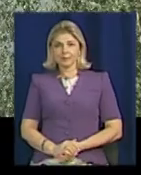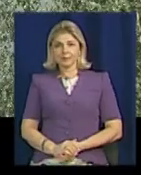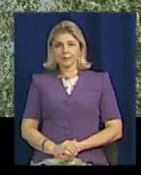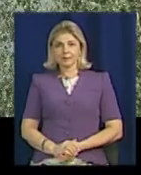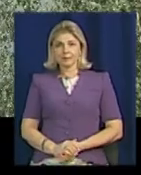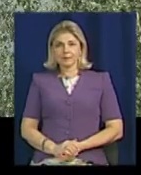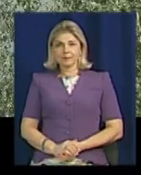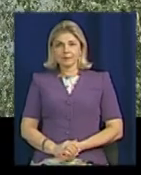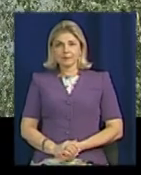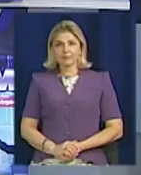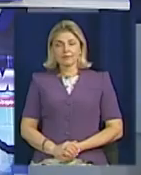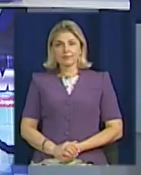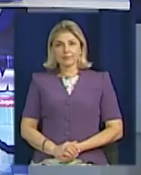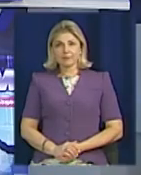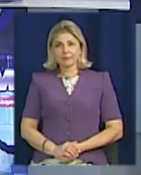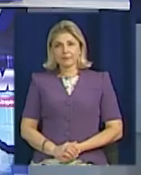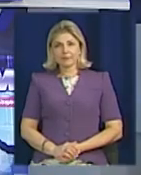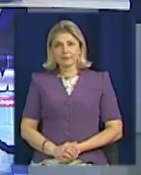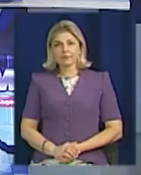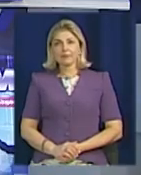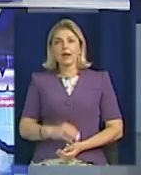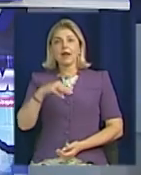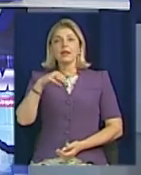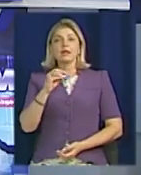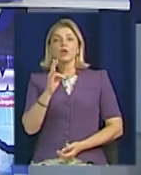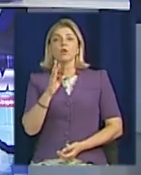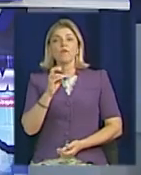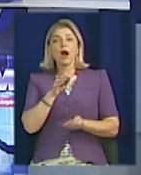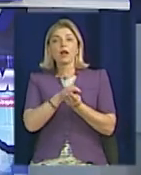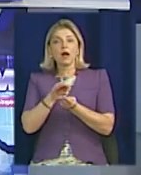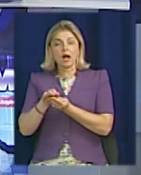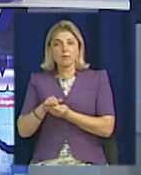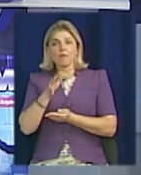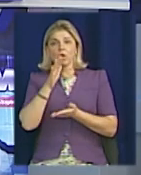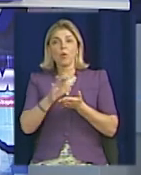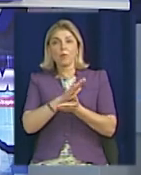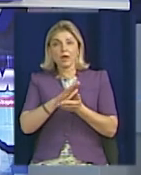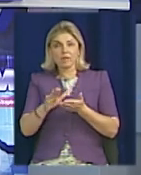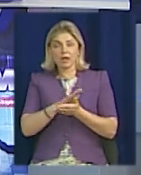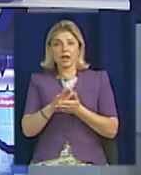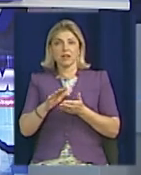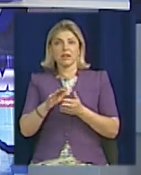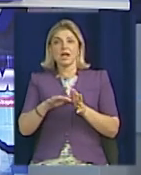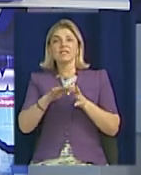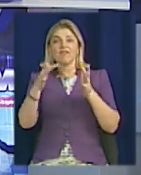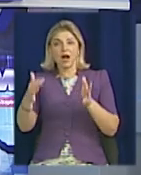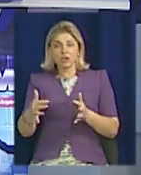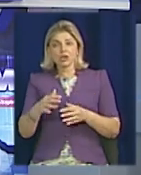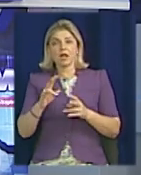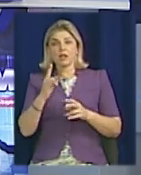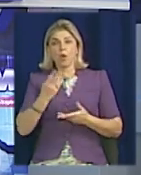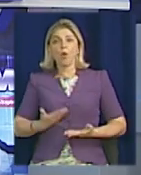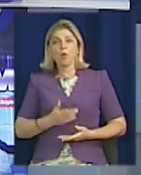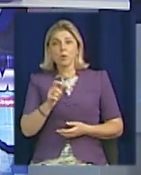новини Миколаївщини. На Тернівському кладовищі під час прибирання стихійного звалища миколаївські